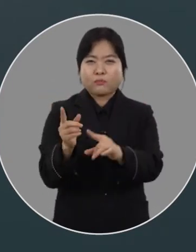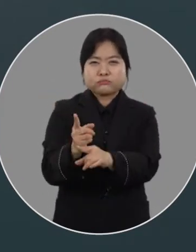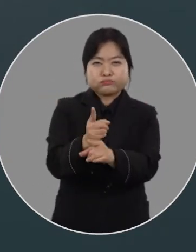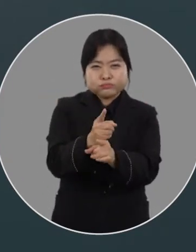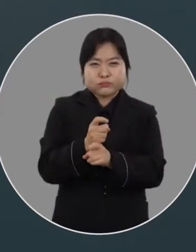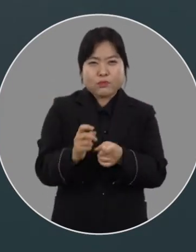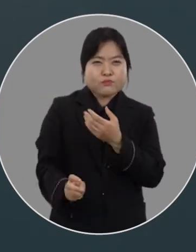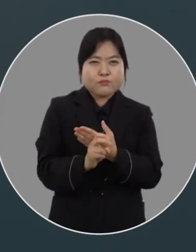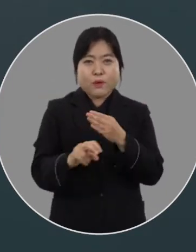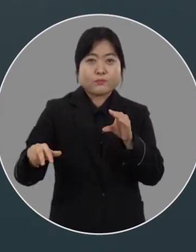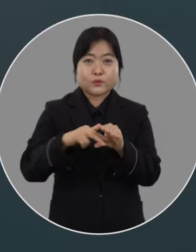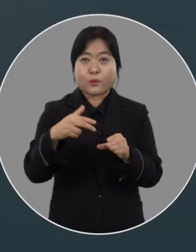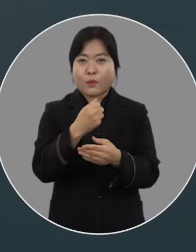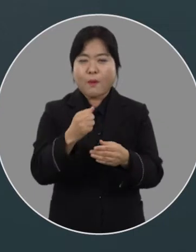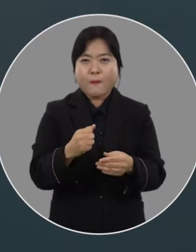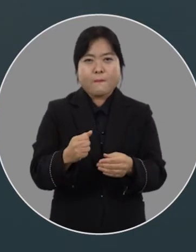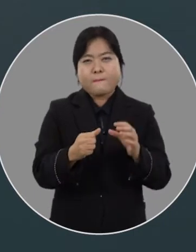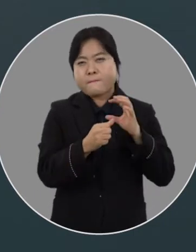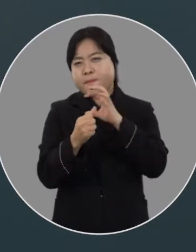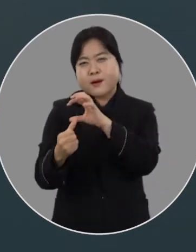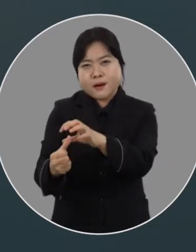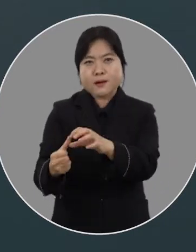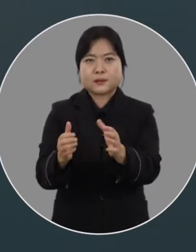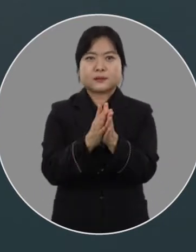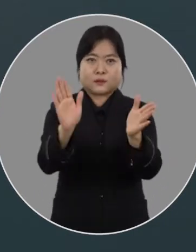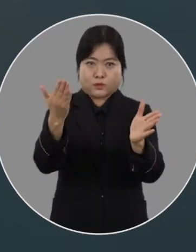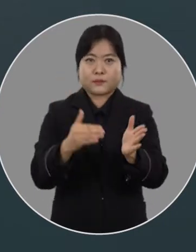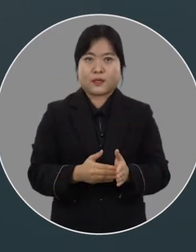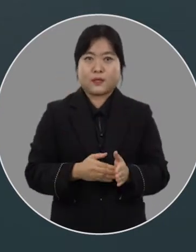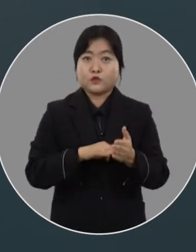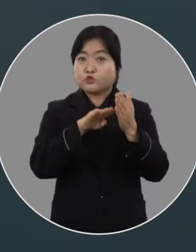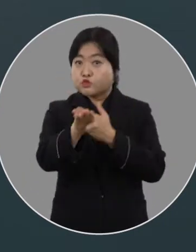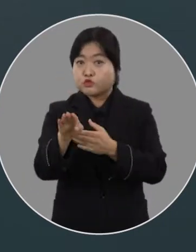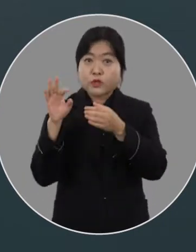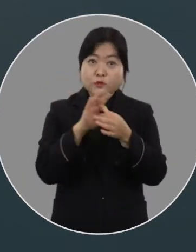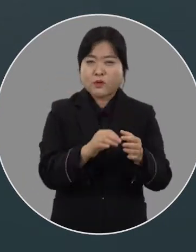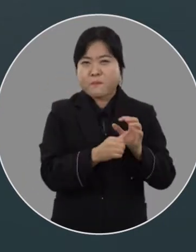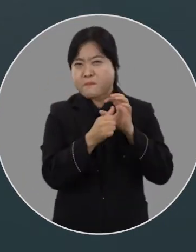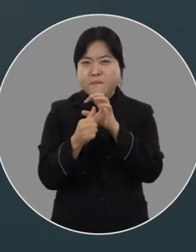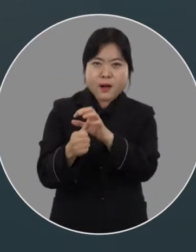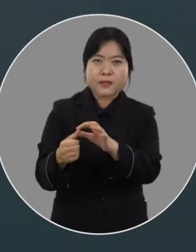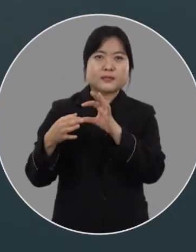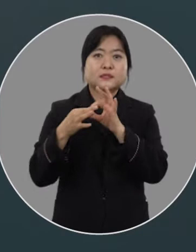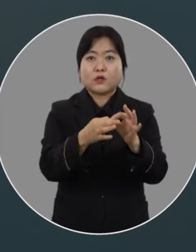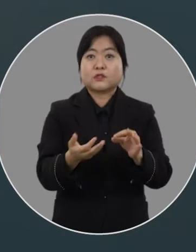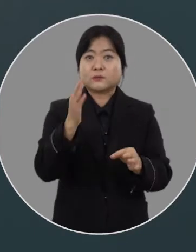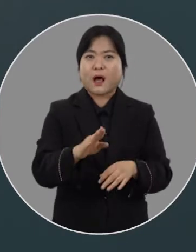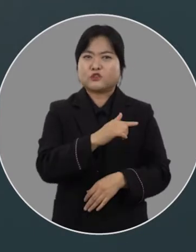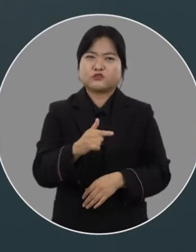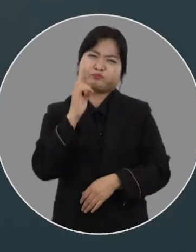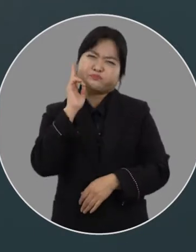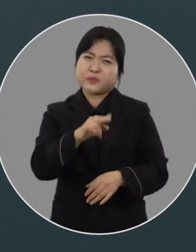적대적인 불법 종교로서 박해를 받게 됩니다. 그 이후에도 계속해서 박해는 이어졌지만